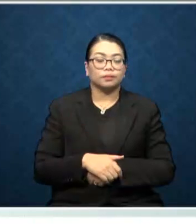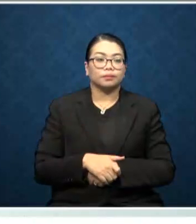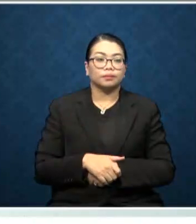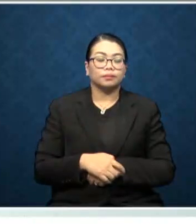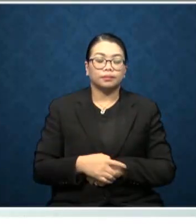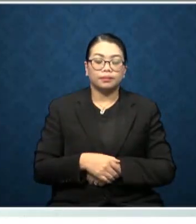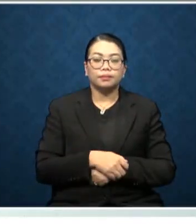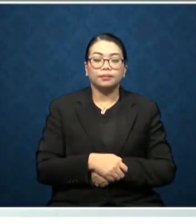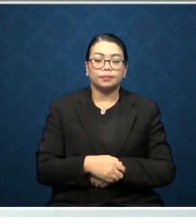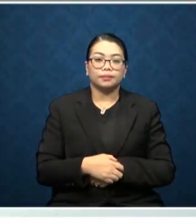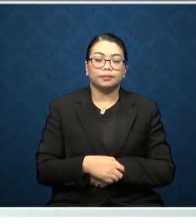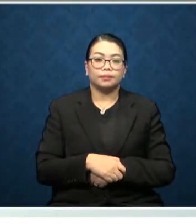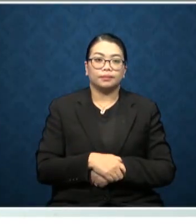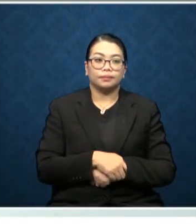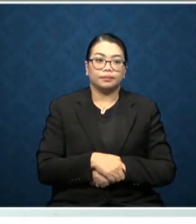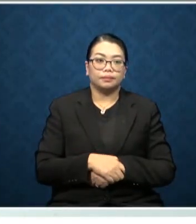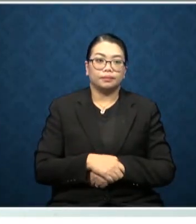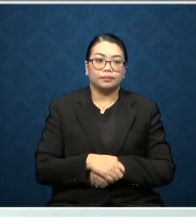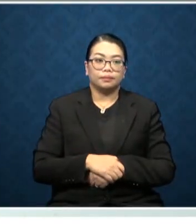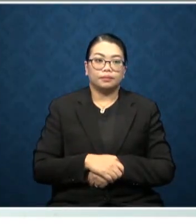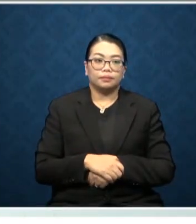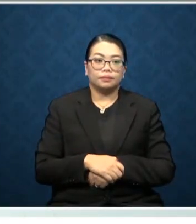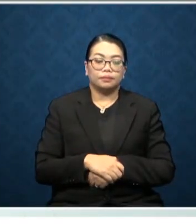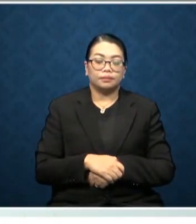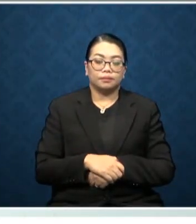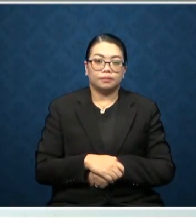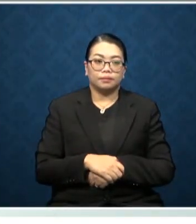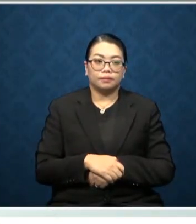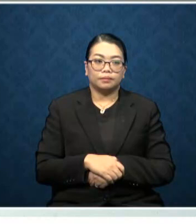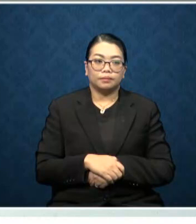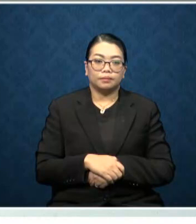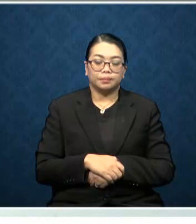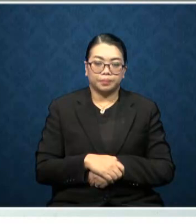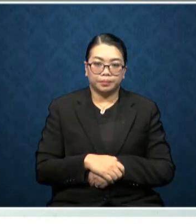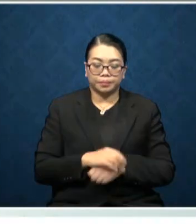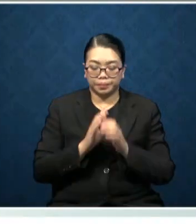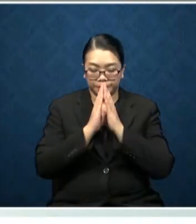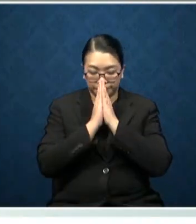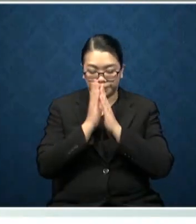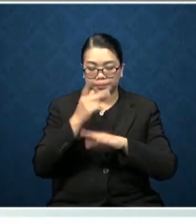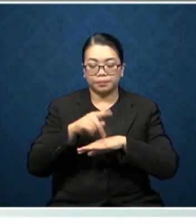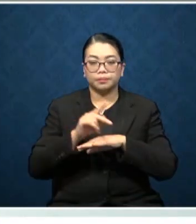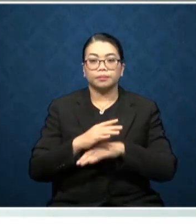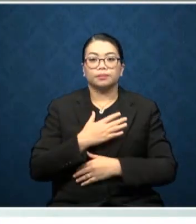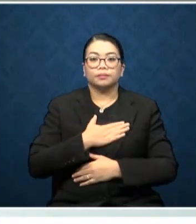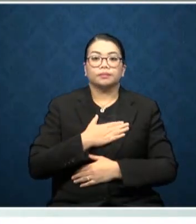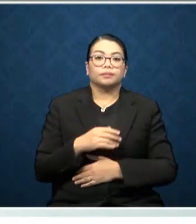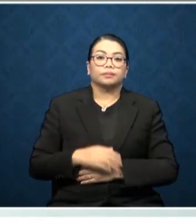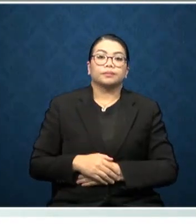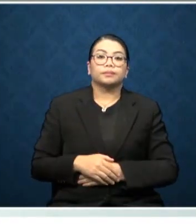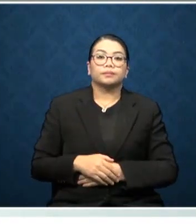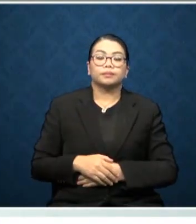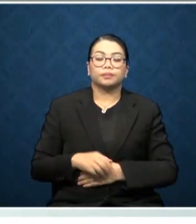ครับเชิญเลยครับครับขออนุญาตกราบเรียนท่านประธานพุธิพาที่เคารพกระผมพลเอกสมเจต